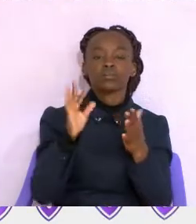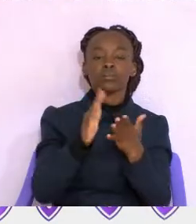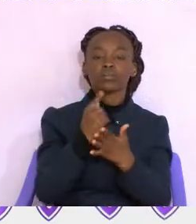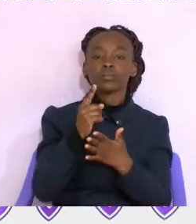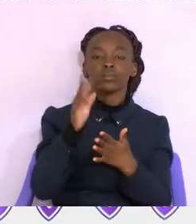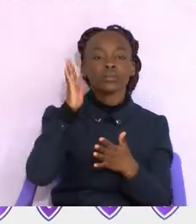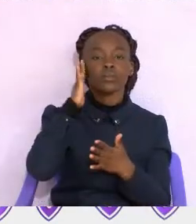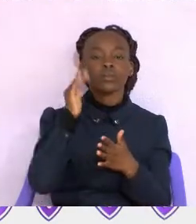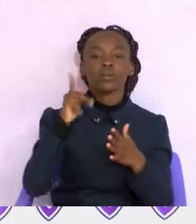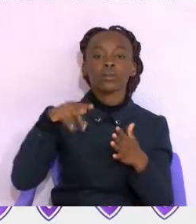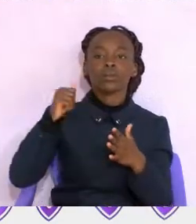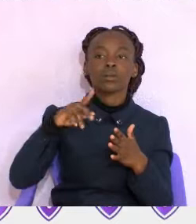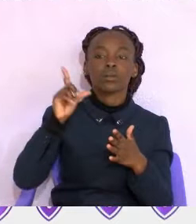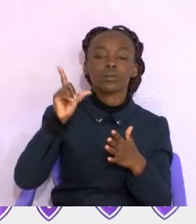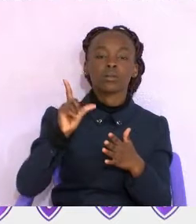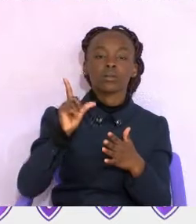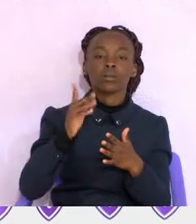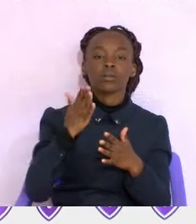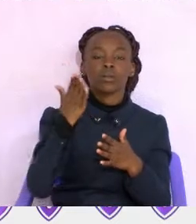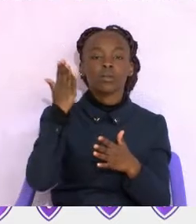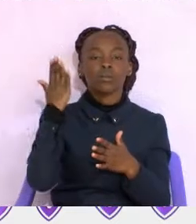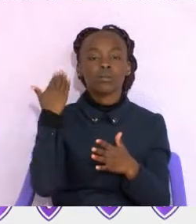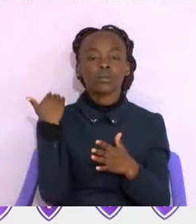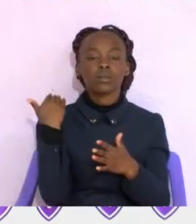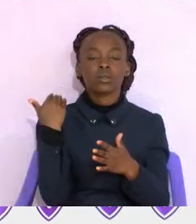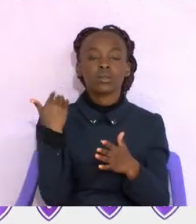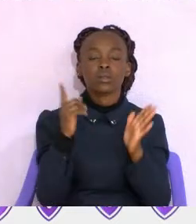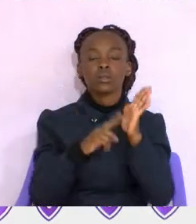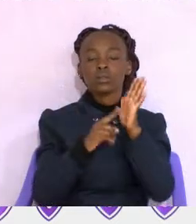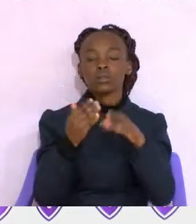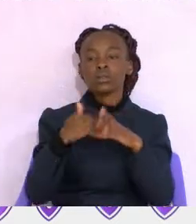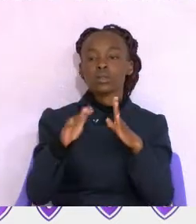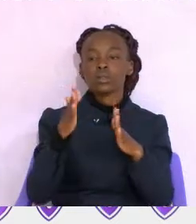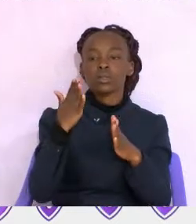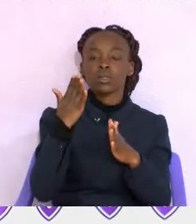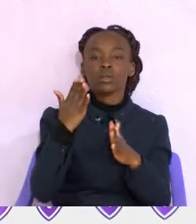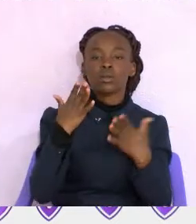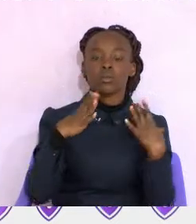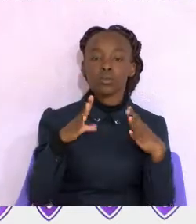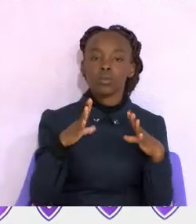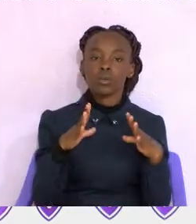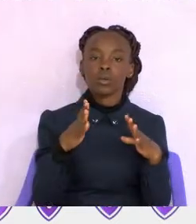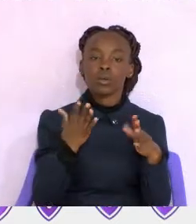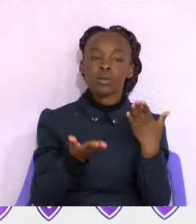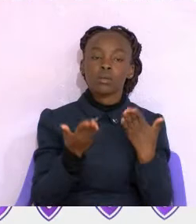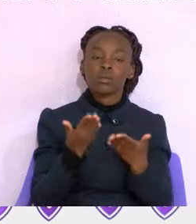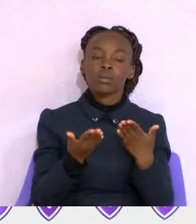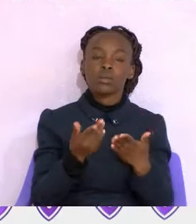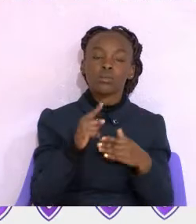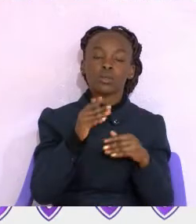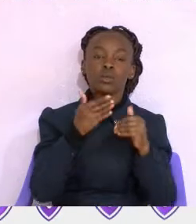Paulo hakukuwa alikuwa anadhihirisha kwa hao watu kwamba mimi, hata kama hii meli iko na nahodha